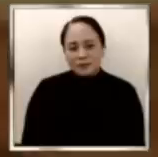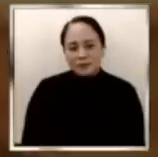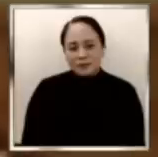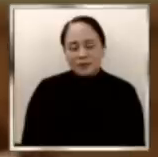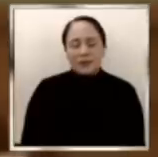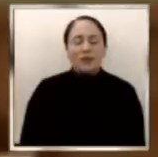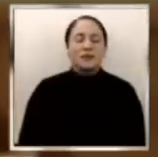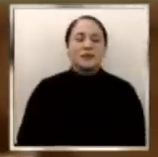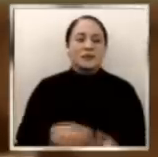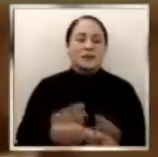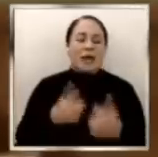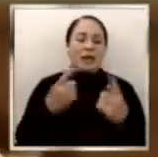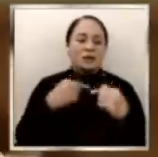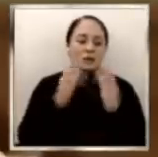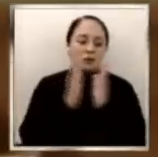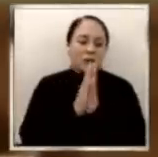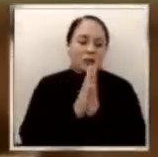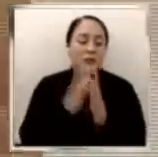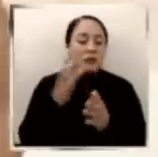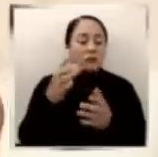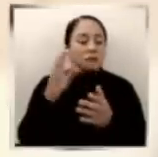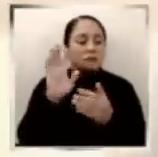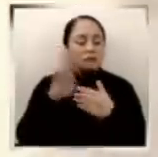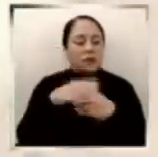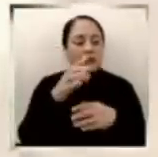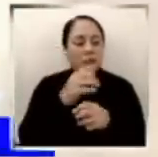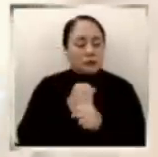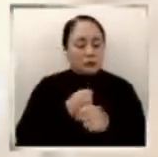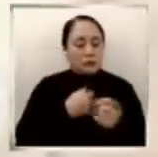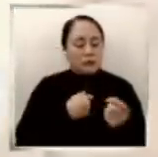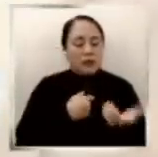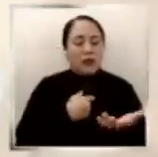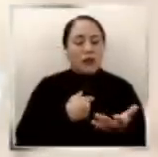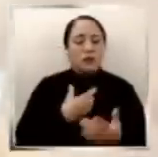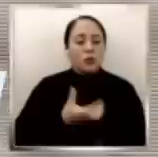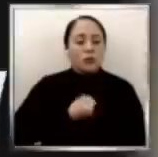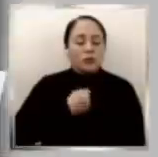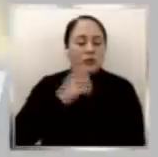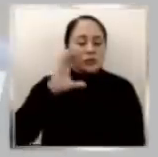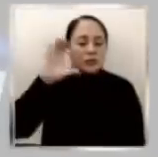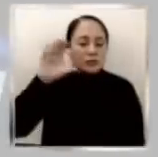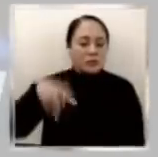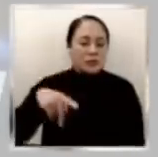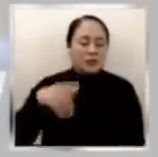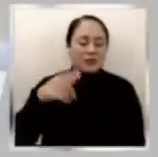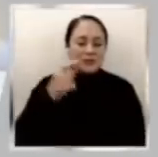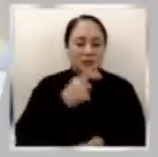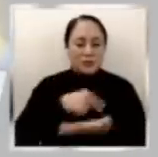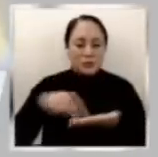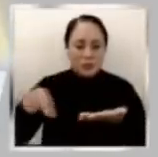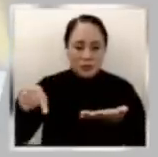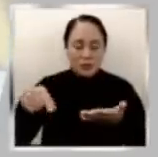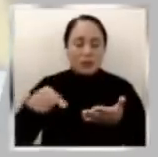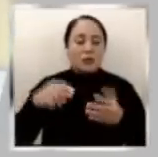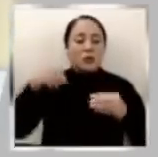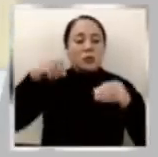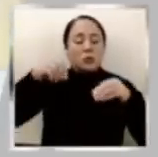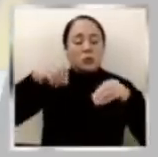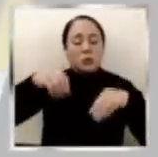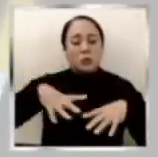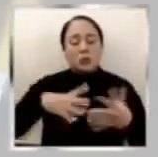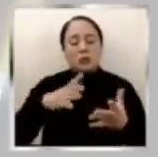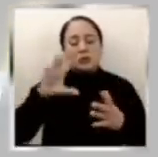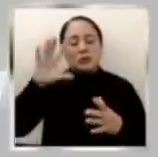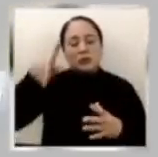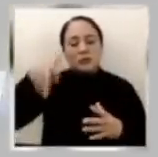ang nangyari nang ma-retrieve ni Arabella Star Camille Prats ang kanyang nawawalang cellphone this week. Nawala ang cellphone ni Camille habang sa concert siya ng